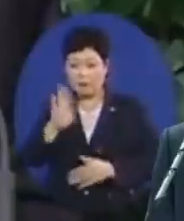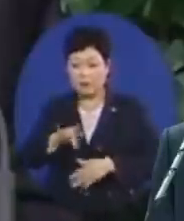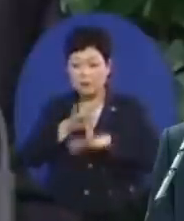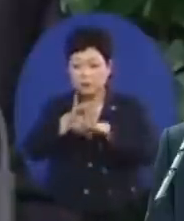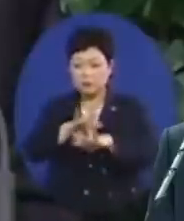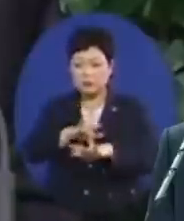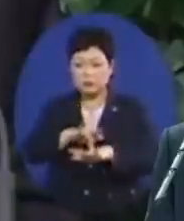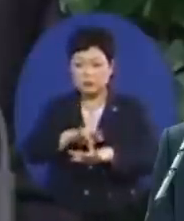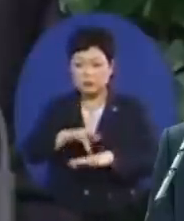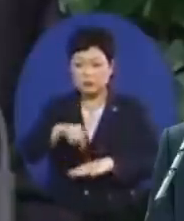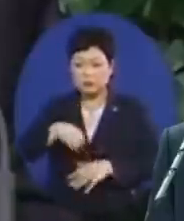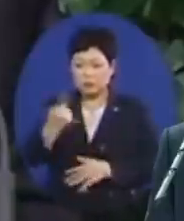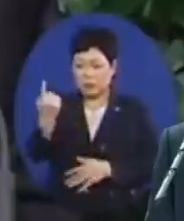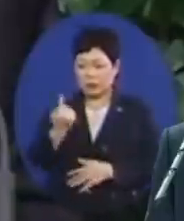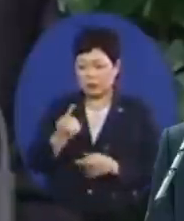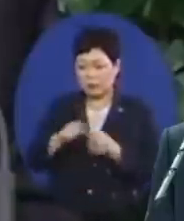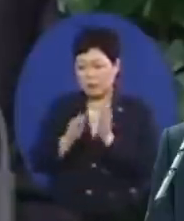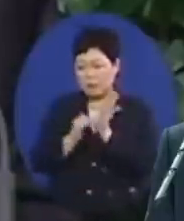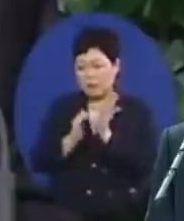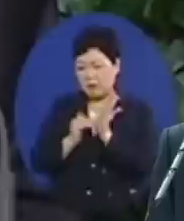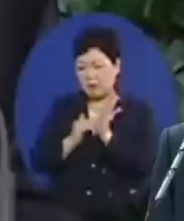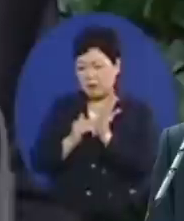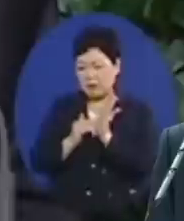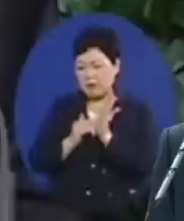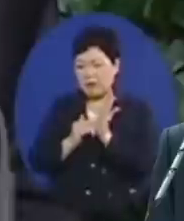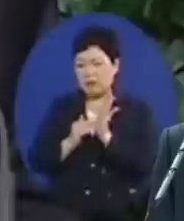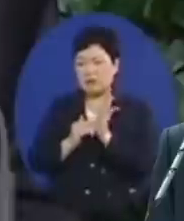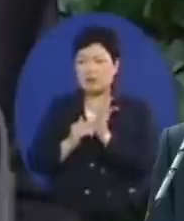귀신이 자기가 왔다는 것을 모르게 해요.